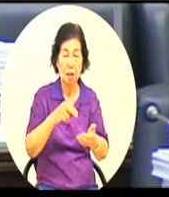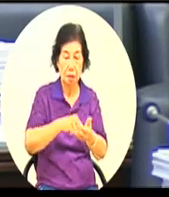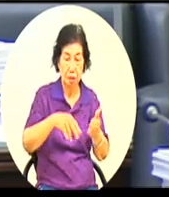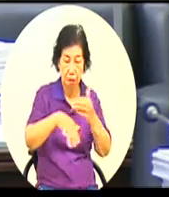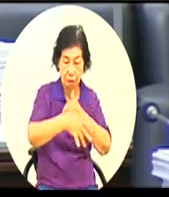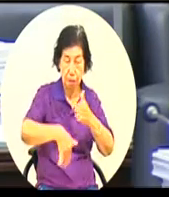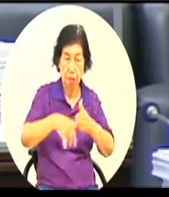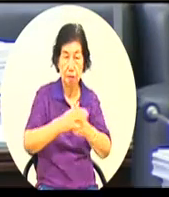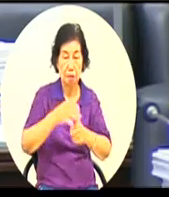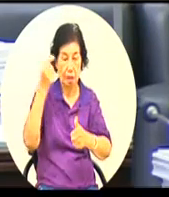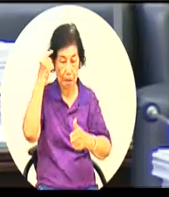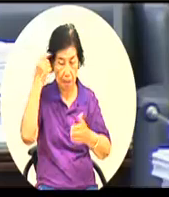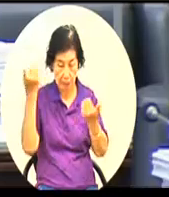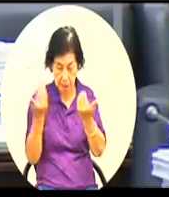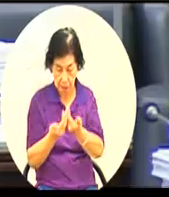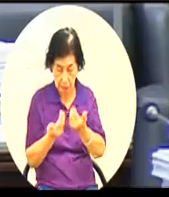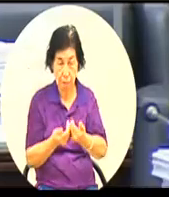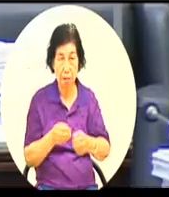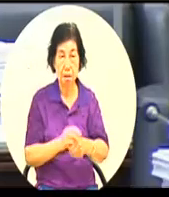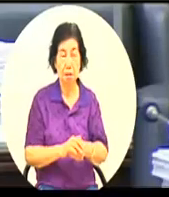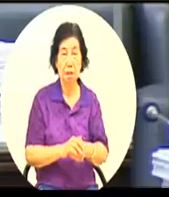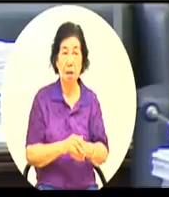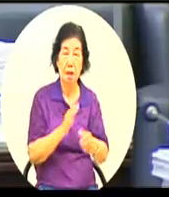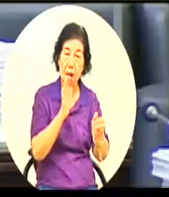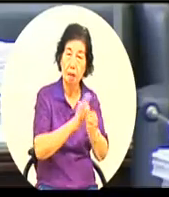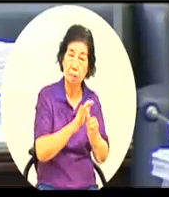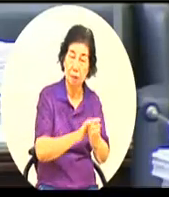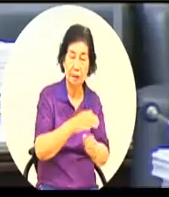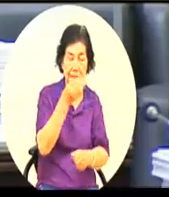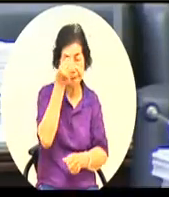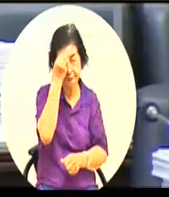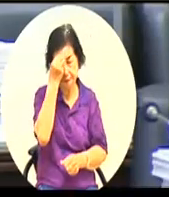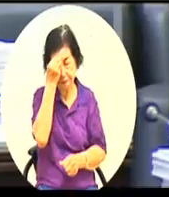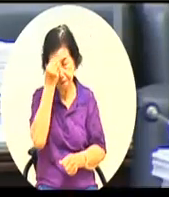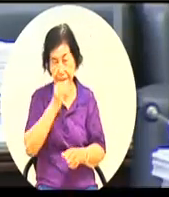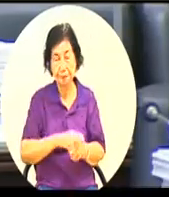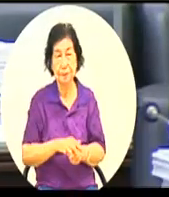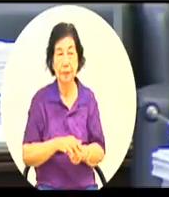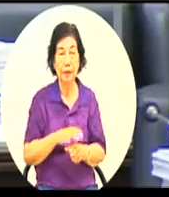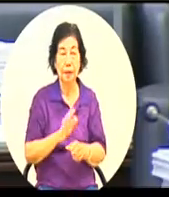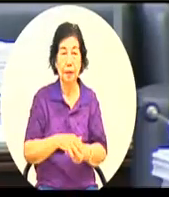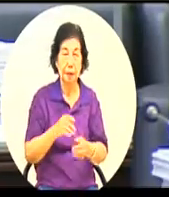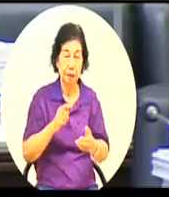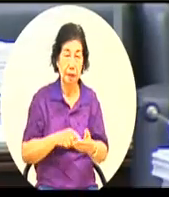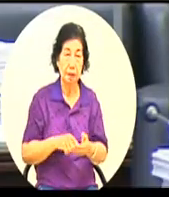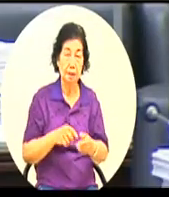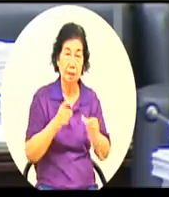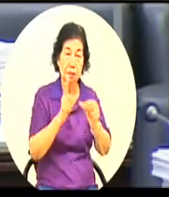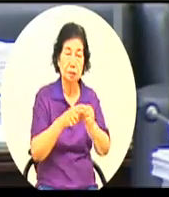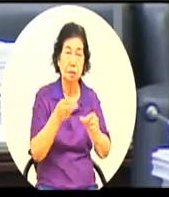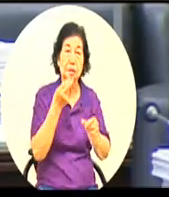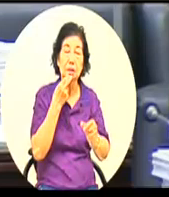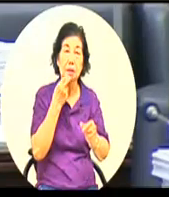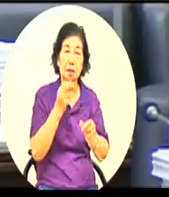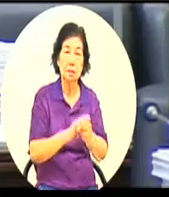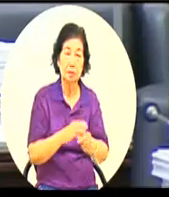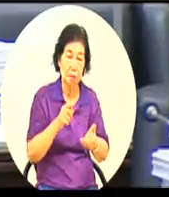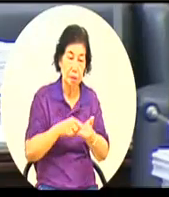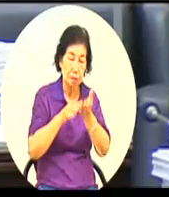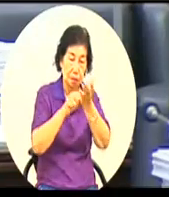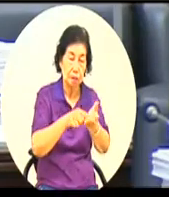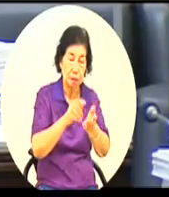是咧替你烦恼，讲你即摆即条前瞻计划的钱入来，地方的自筹款要为对来，